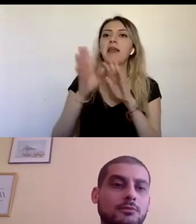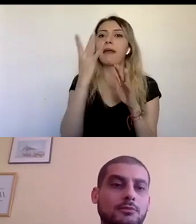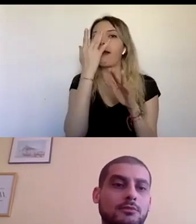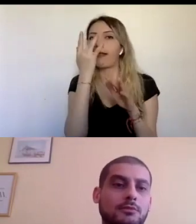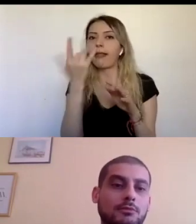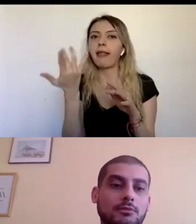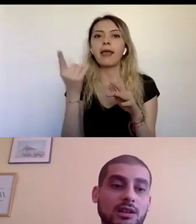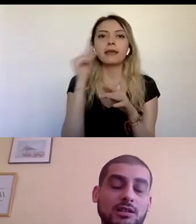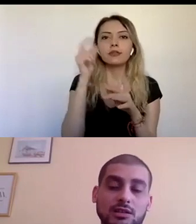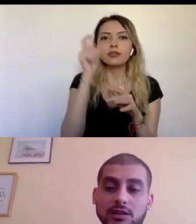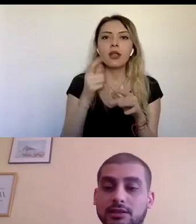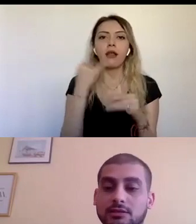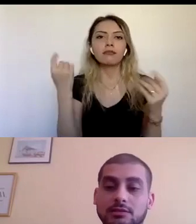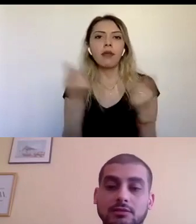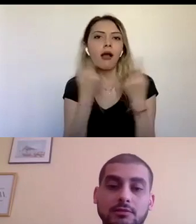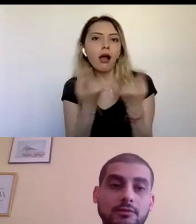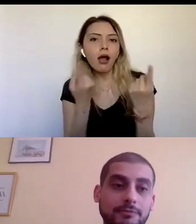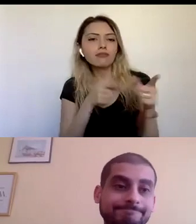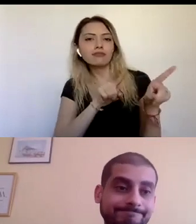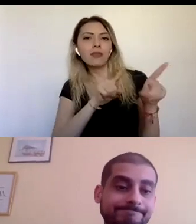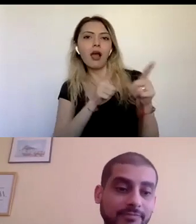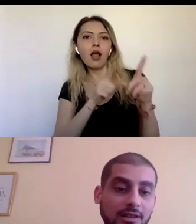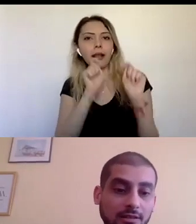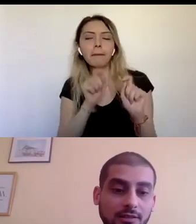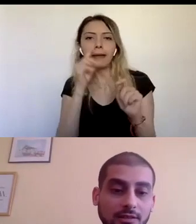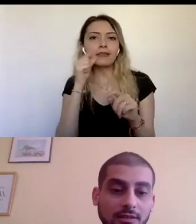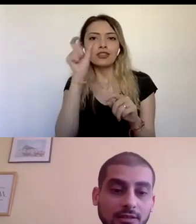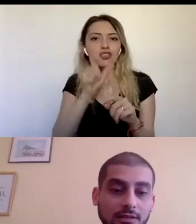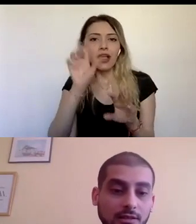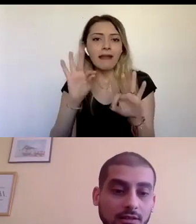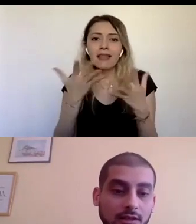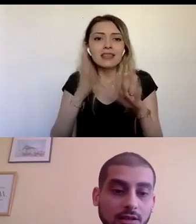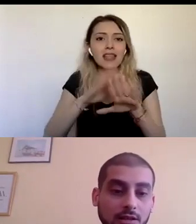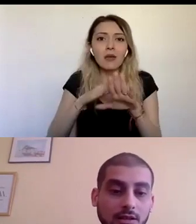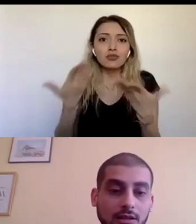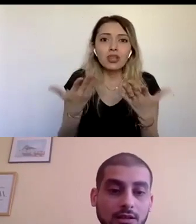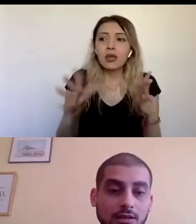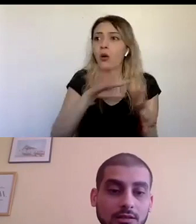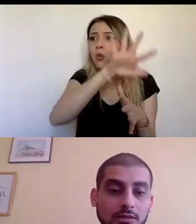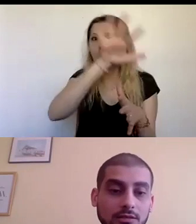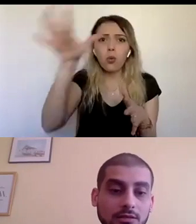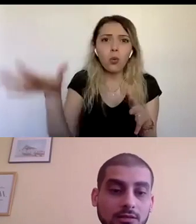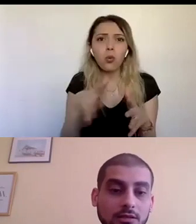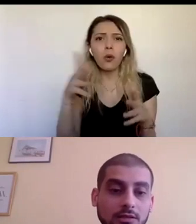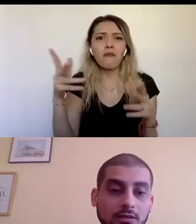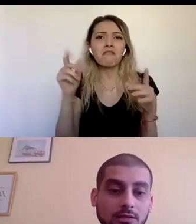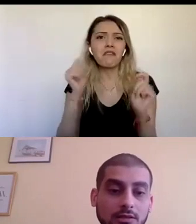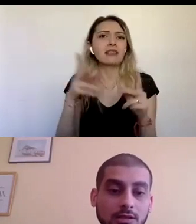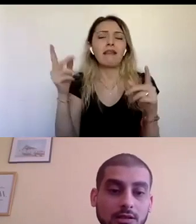ne yapılabilir? Aslında evet. Bizim de yaşadığımız bir sorun bu. Kitlesel katılımlı toplantılarda nasıl güvenli